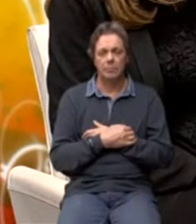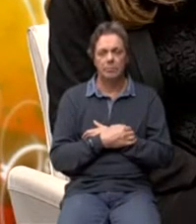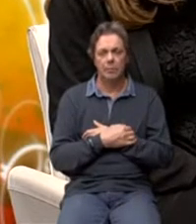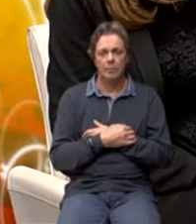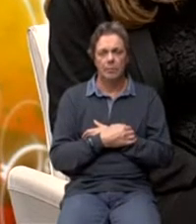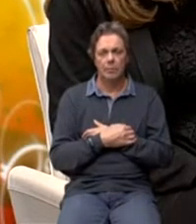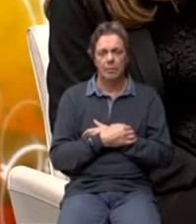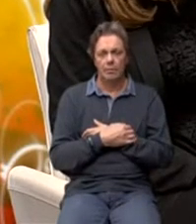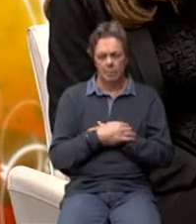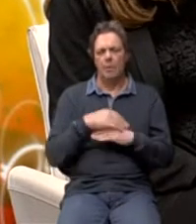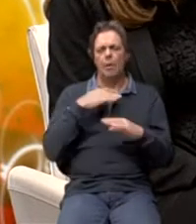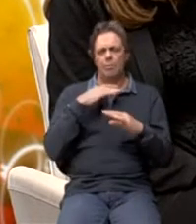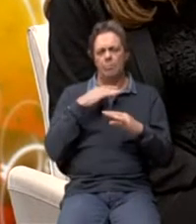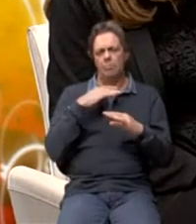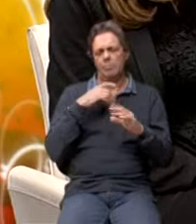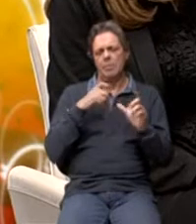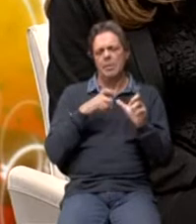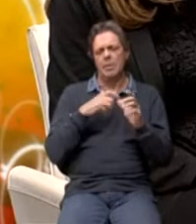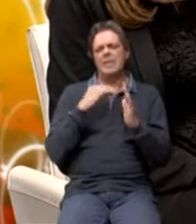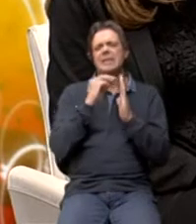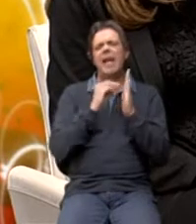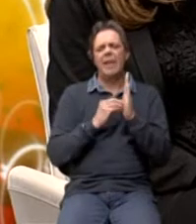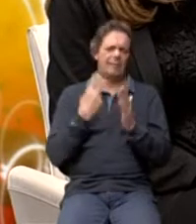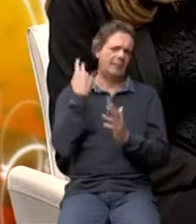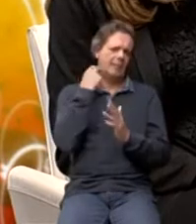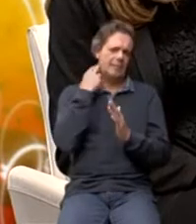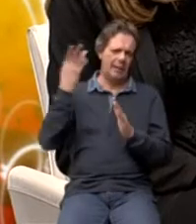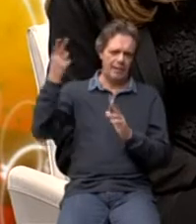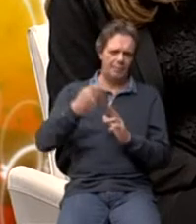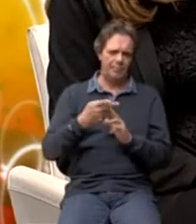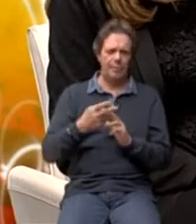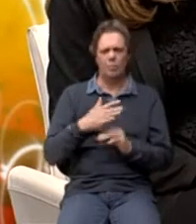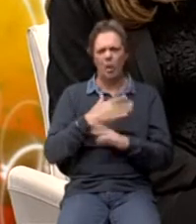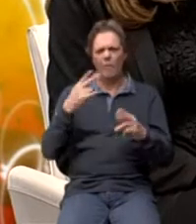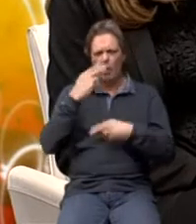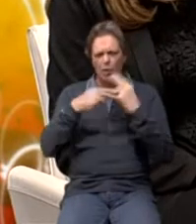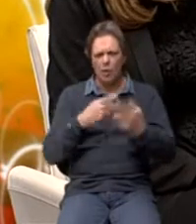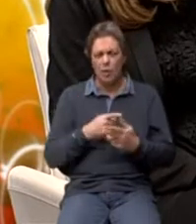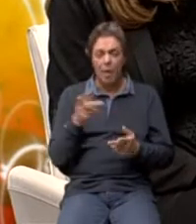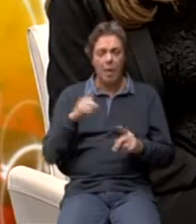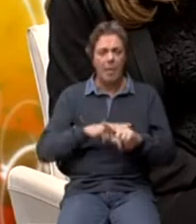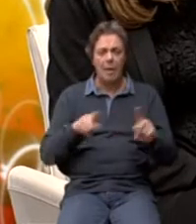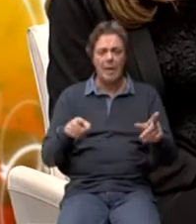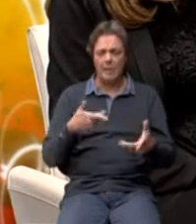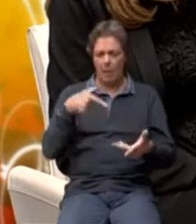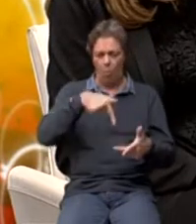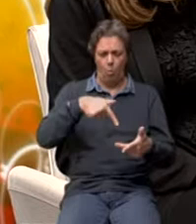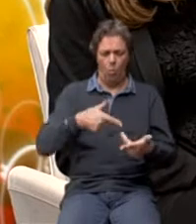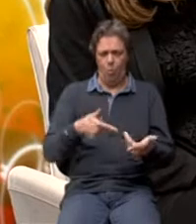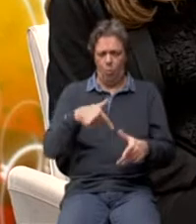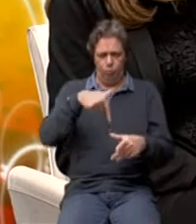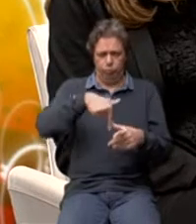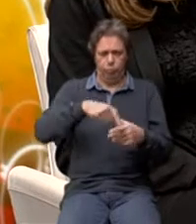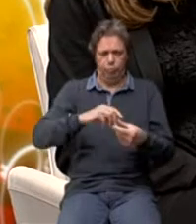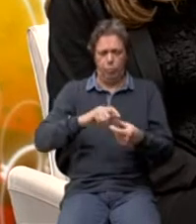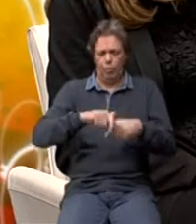Food Standard Agency-a iz Engleske, to je jedno veliko ispraživanje, nema razlike u nutritivnim svojstvima. Ne možete prepoznati radi li se